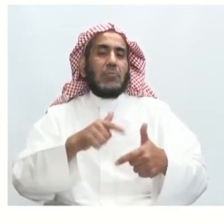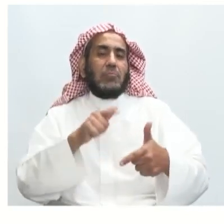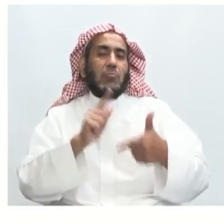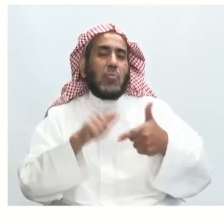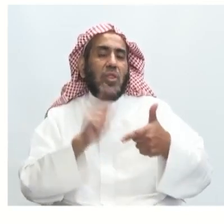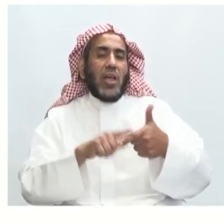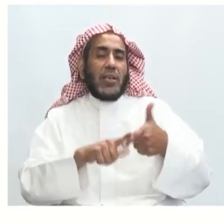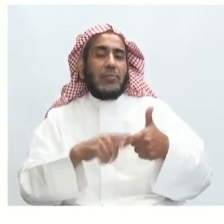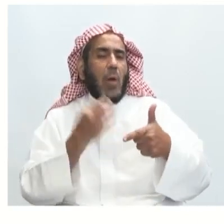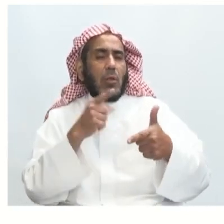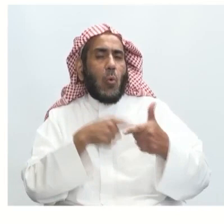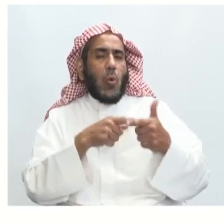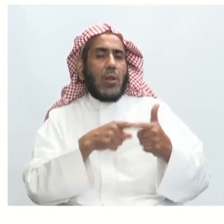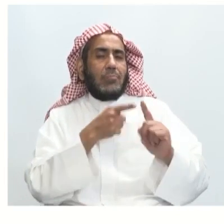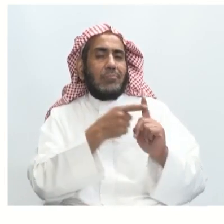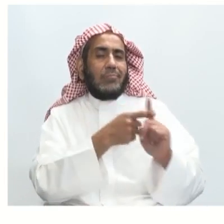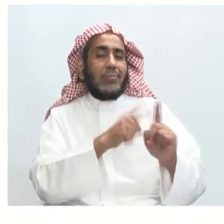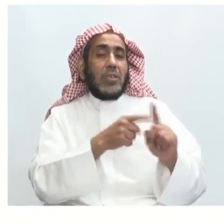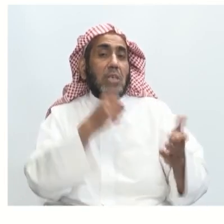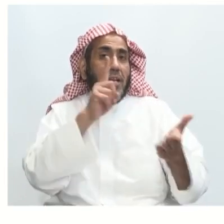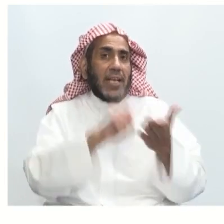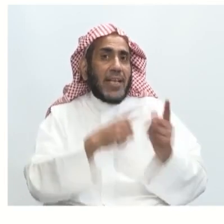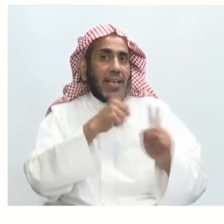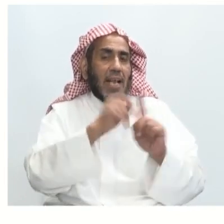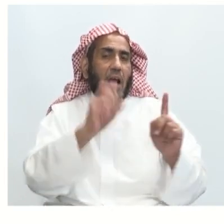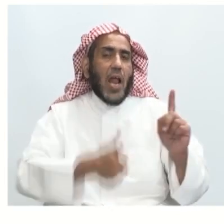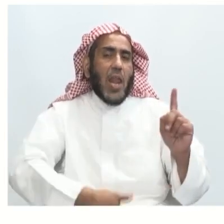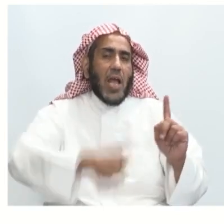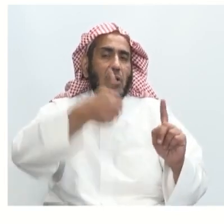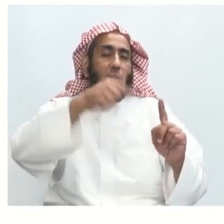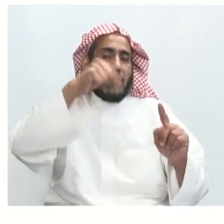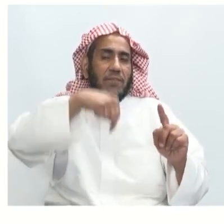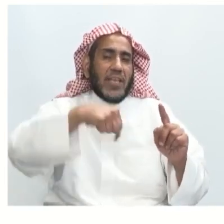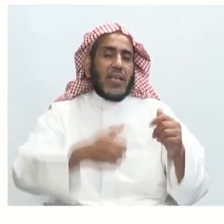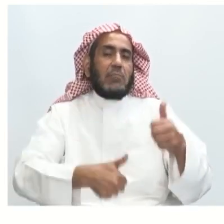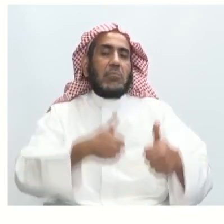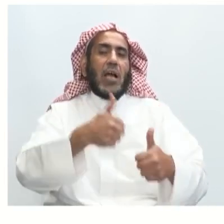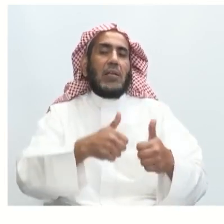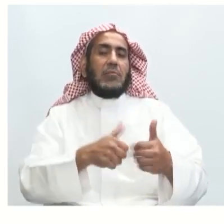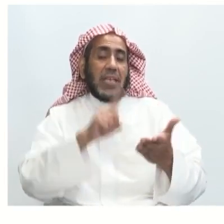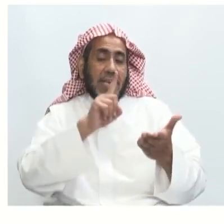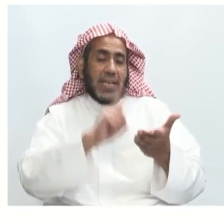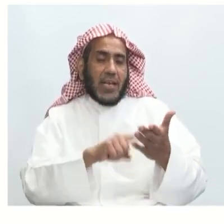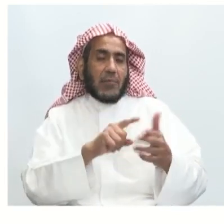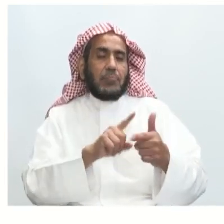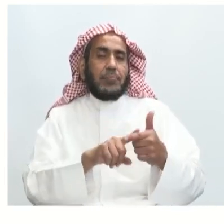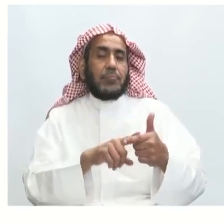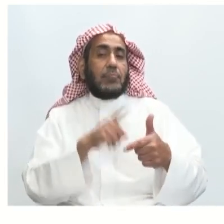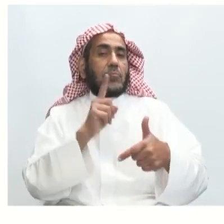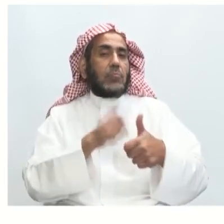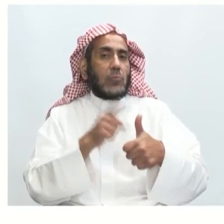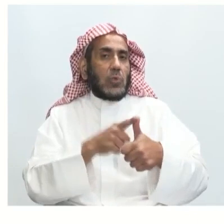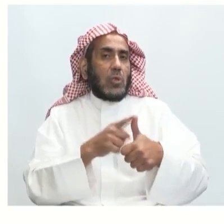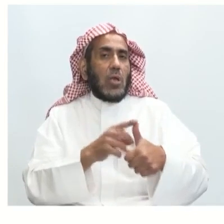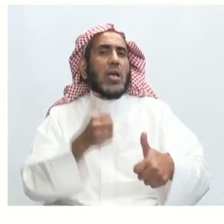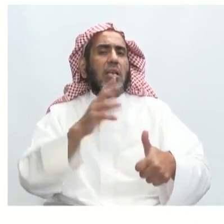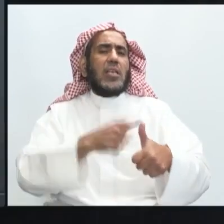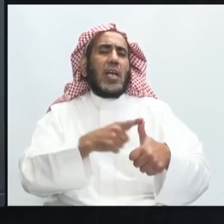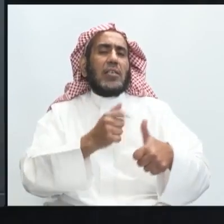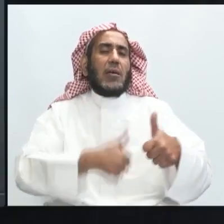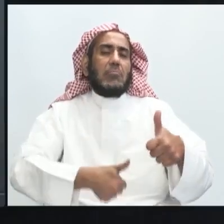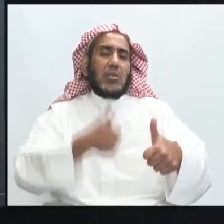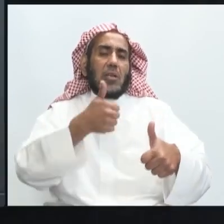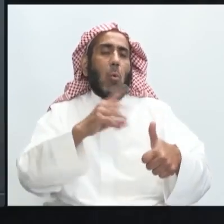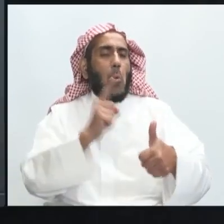وستقول للثاني انك ناجح في الامتحان طبعا الاولى نجحت في